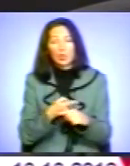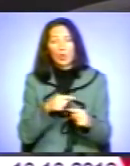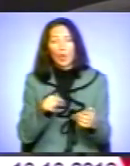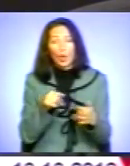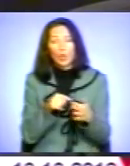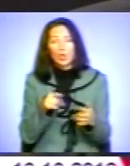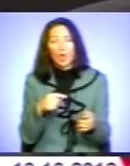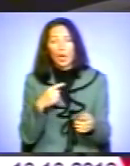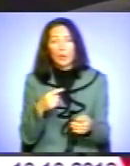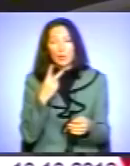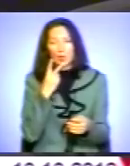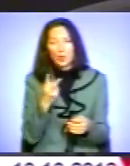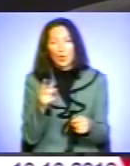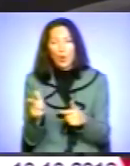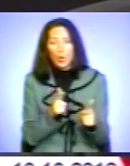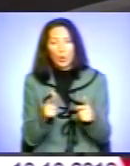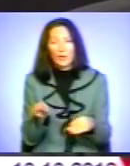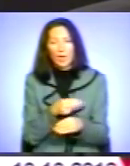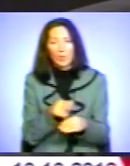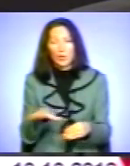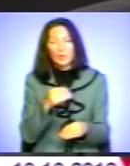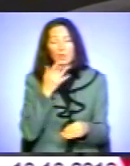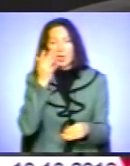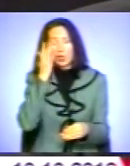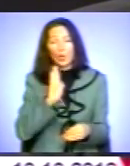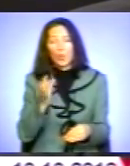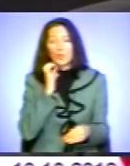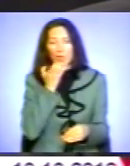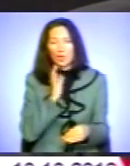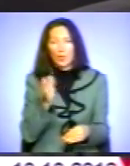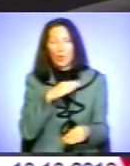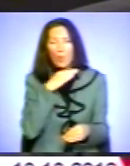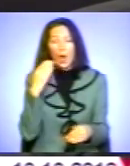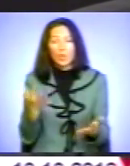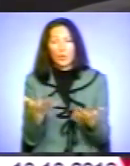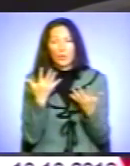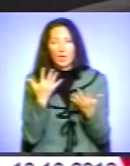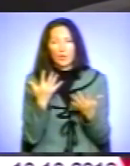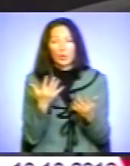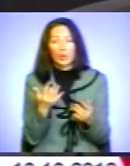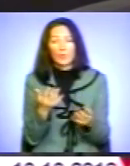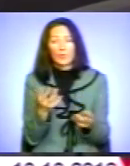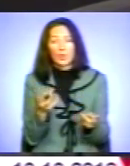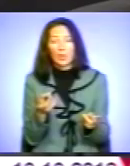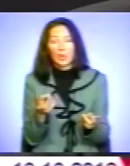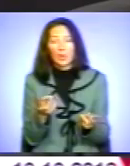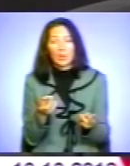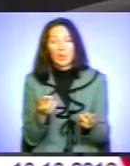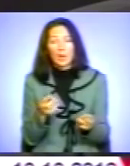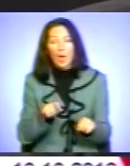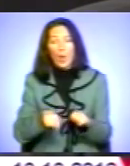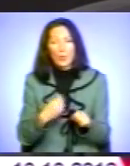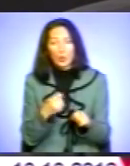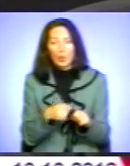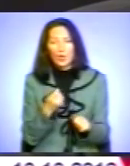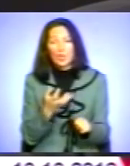Ремонт ціле літо тривав серйозний, тому що було багато виявлено потенційних пошкоджень в